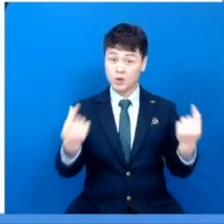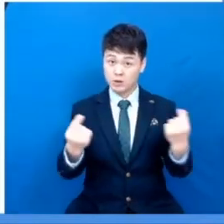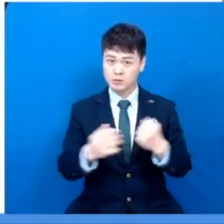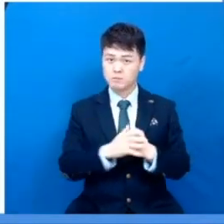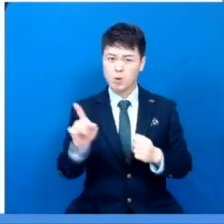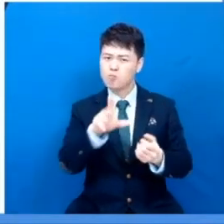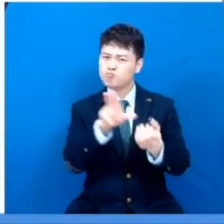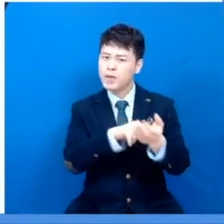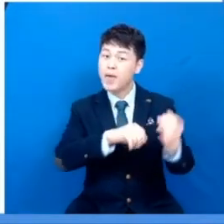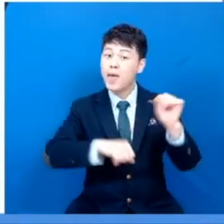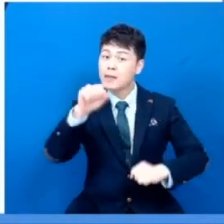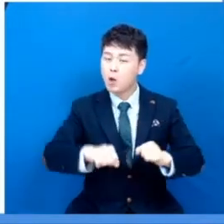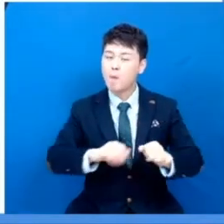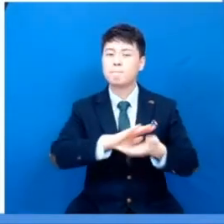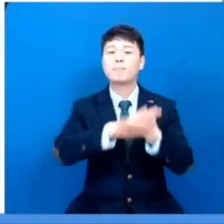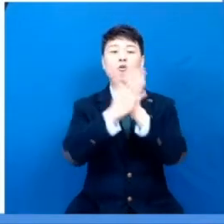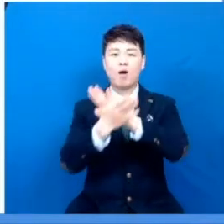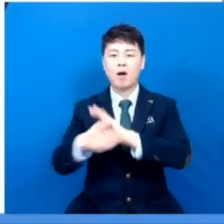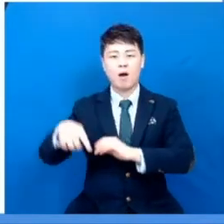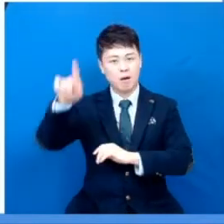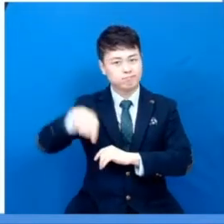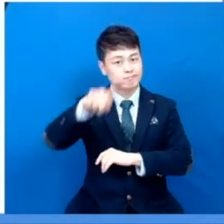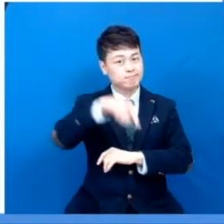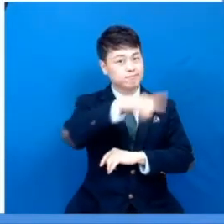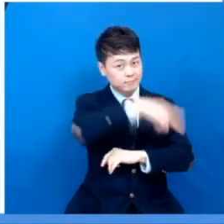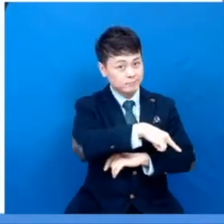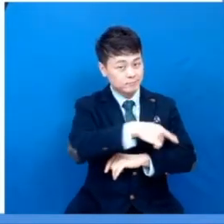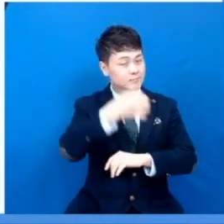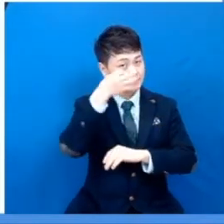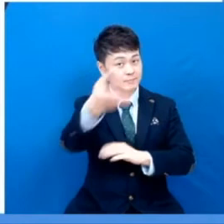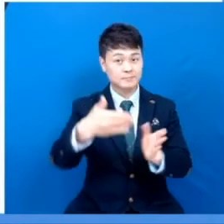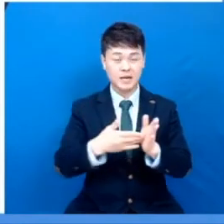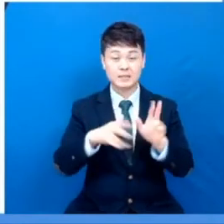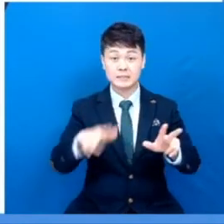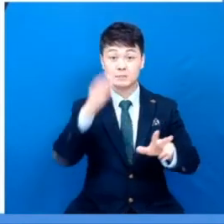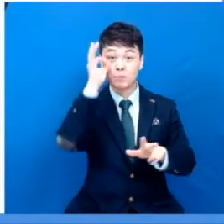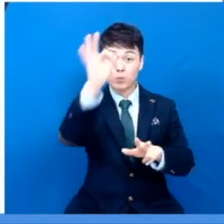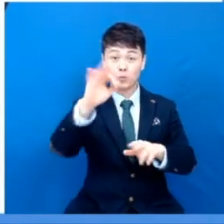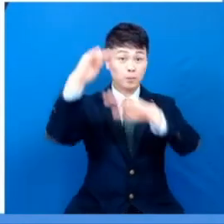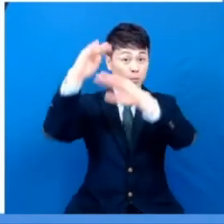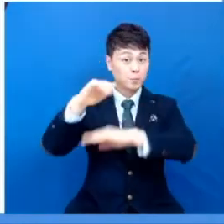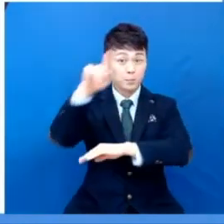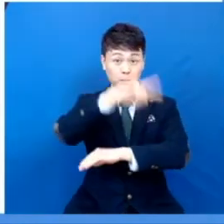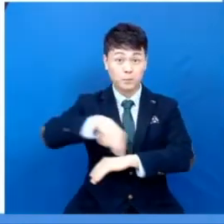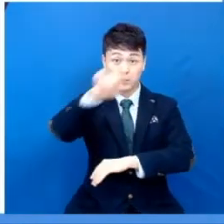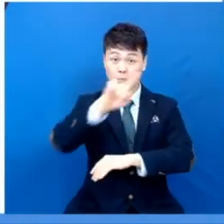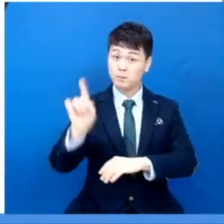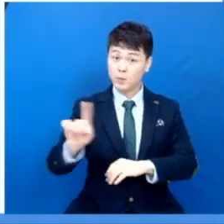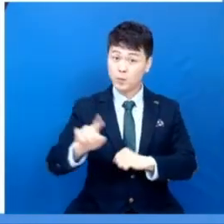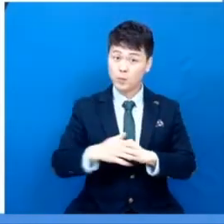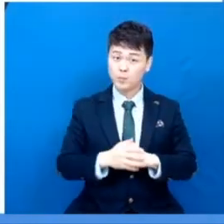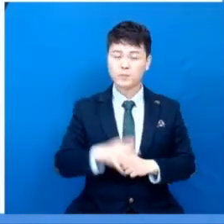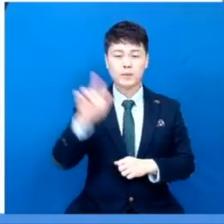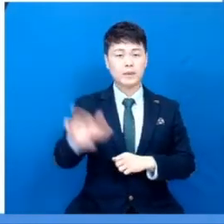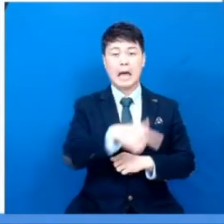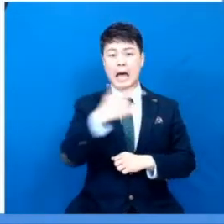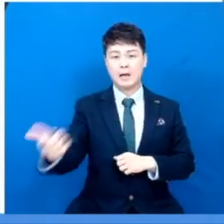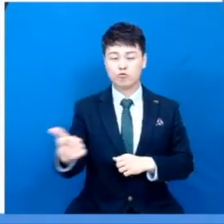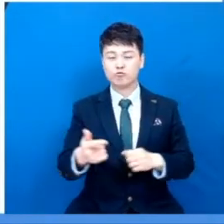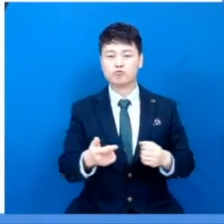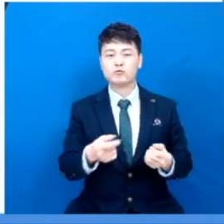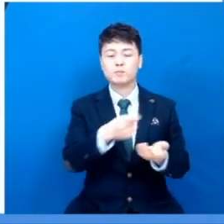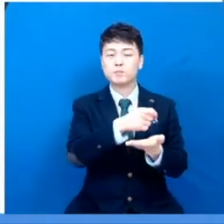도전 행동 변화를 보였습니다 현재 보시는 도표는 1 행동 측정 표를 통해